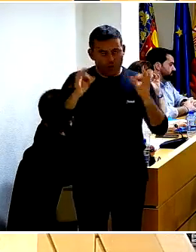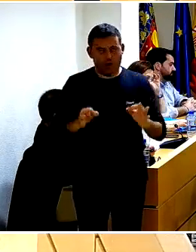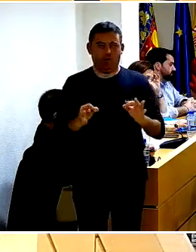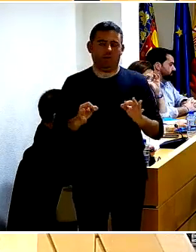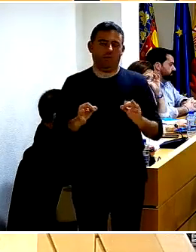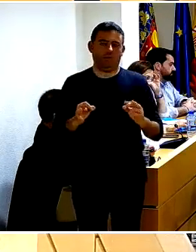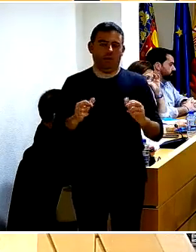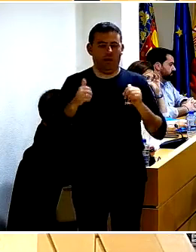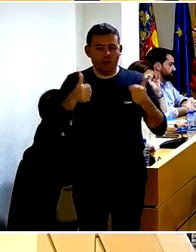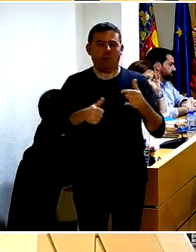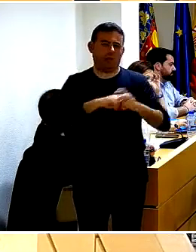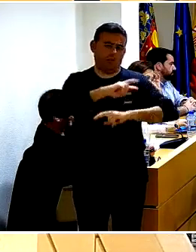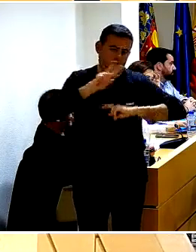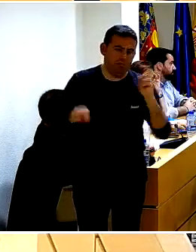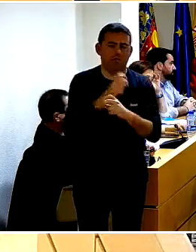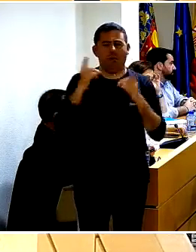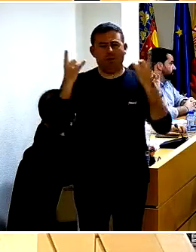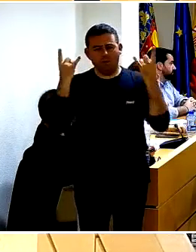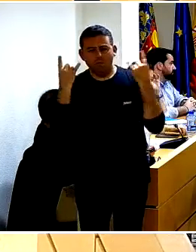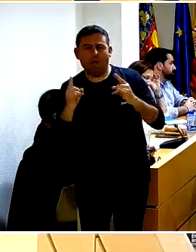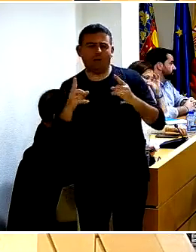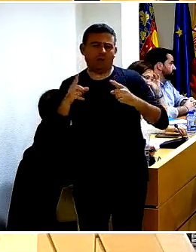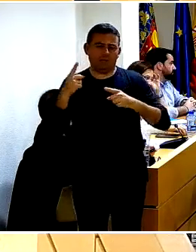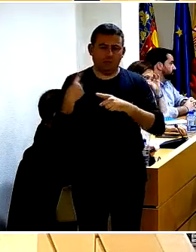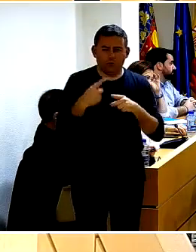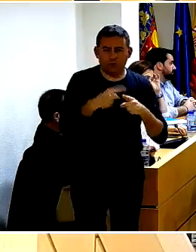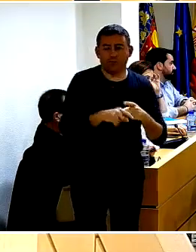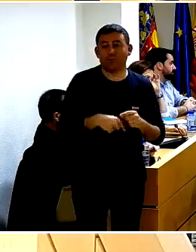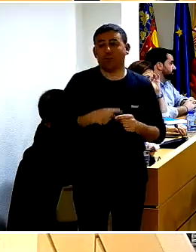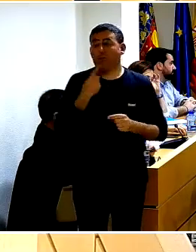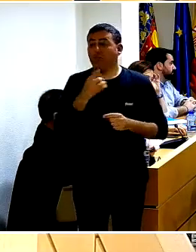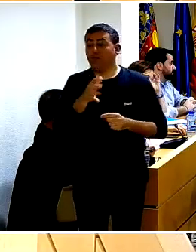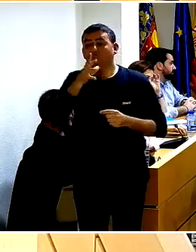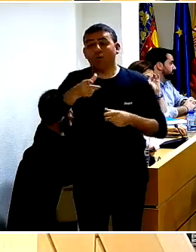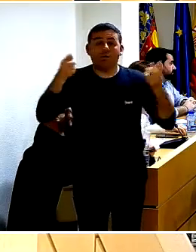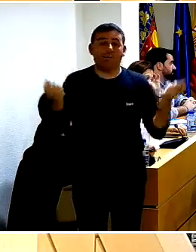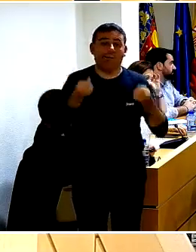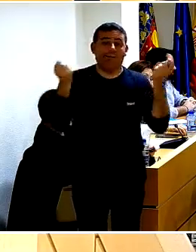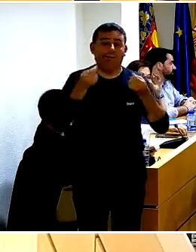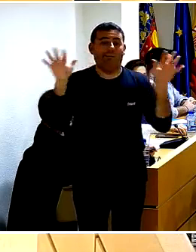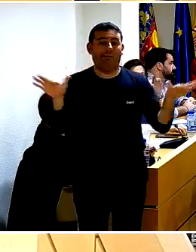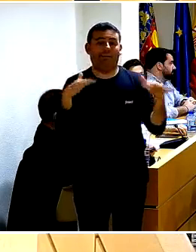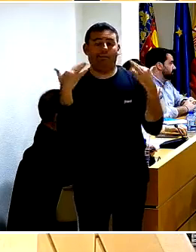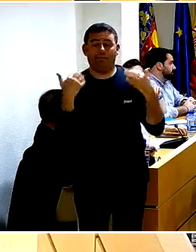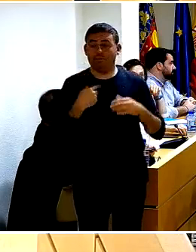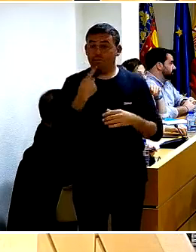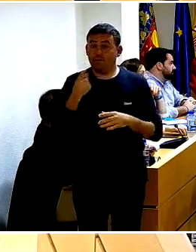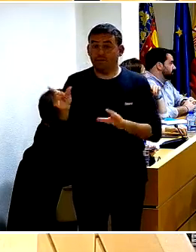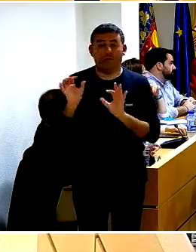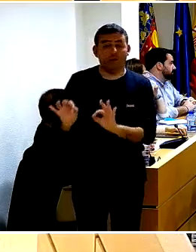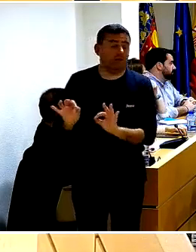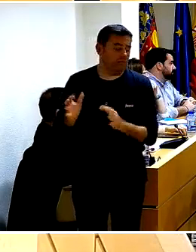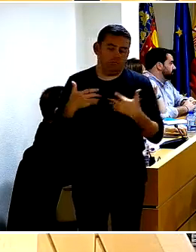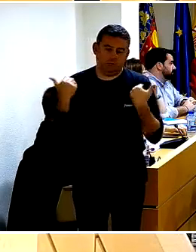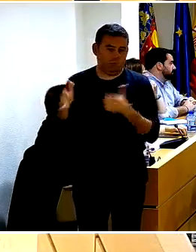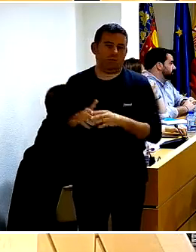s'han de refer tots els parcs de Paiporta. Bueno, dir-li electoralista, dir-li que no vols donar temps abans, digue-li com vulguin.